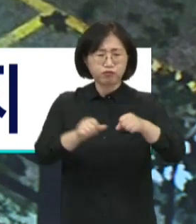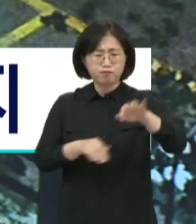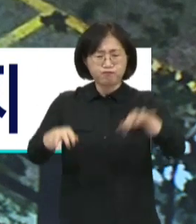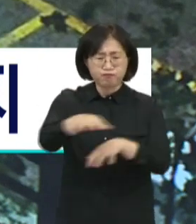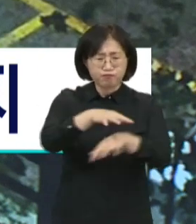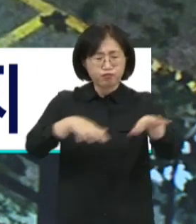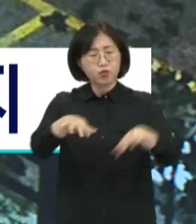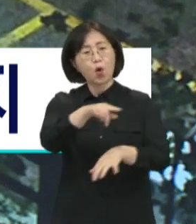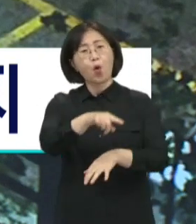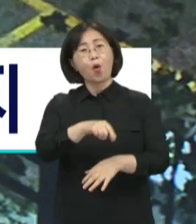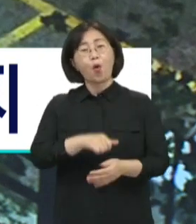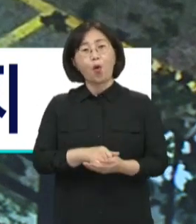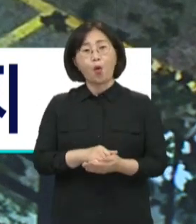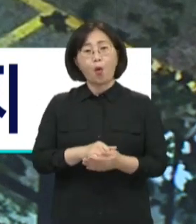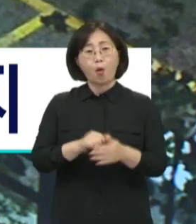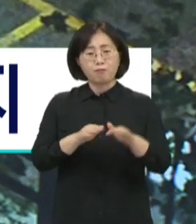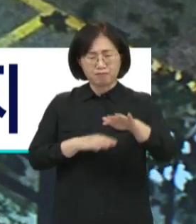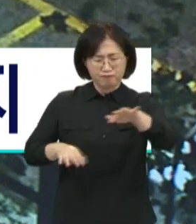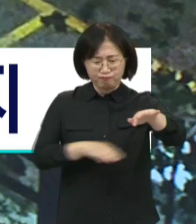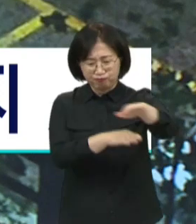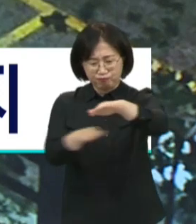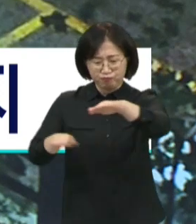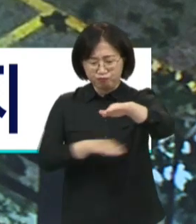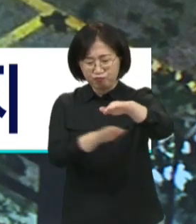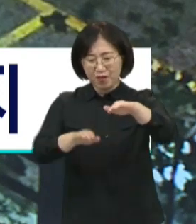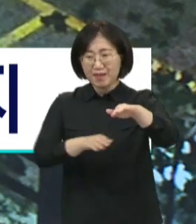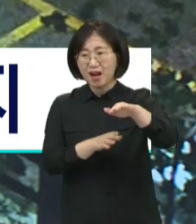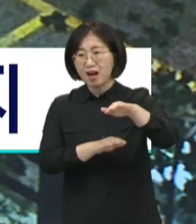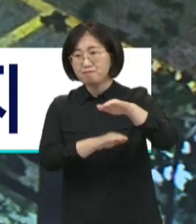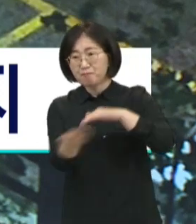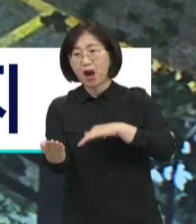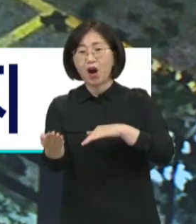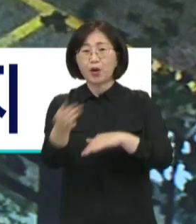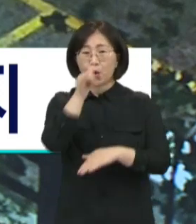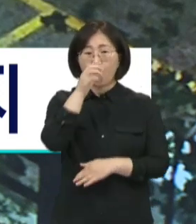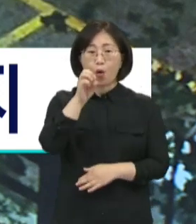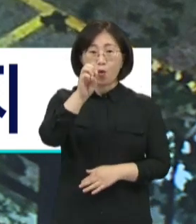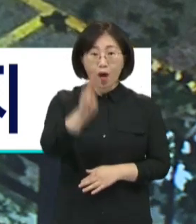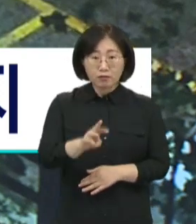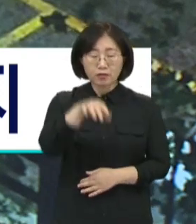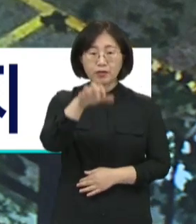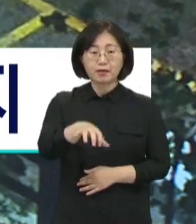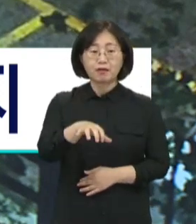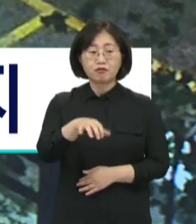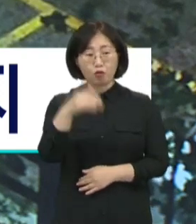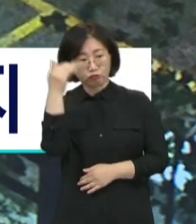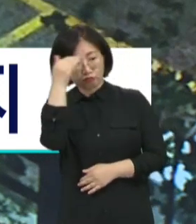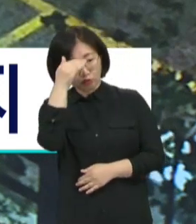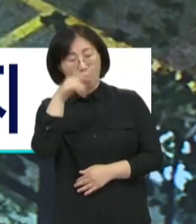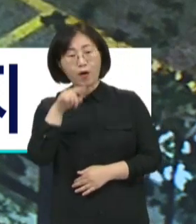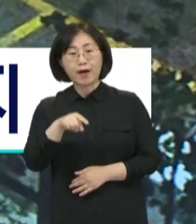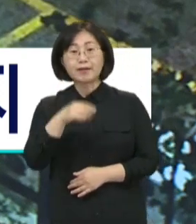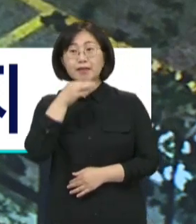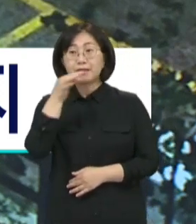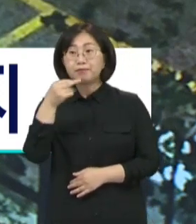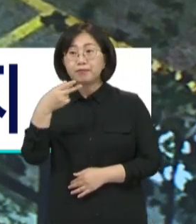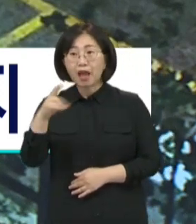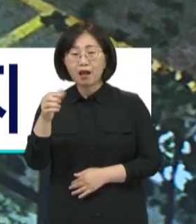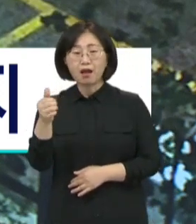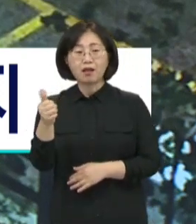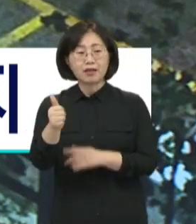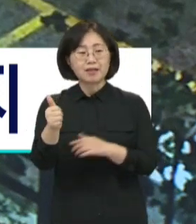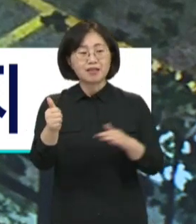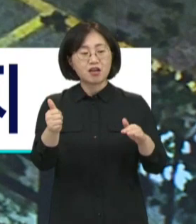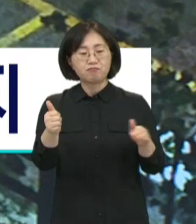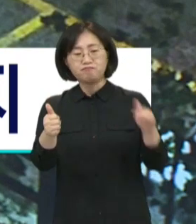광란의 질주를 벌이다 차량이 전복되는가 하면 광주에서는 폭주족을 구경하러 나온 10대들이 인도로 돌진한 차량에 치이는